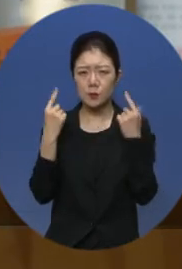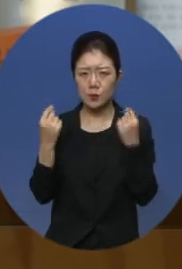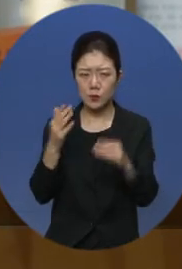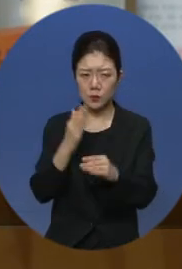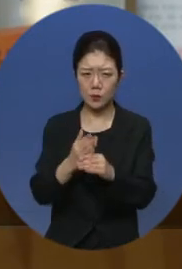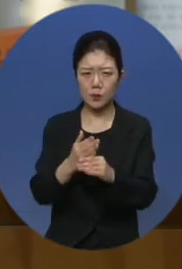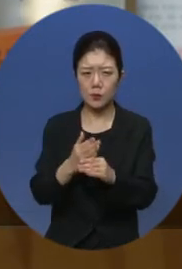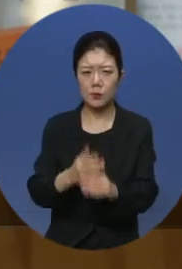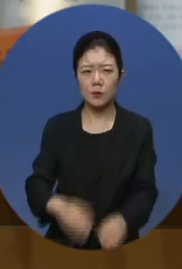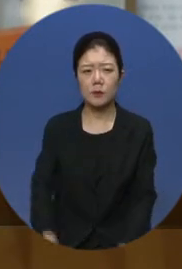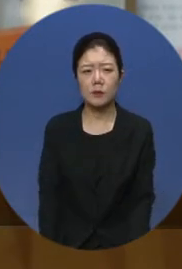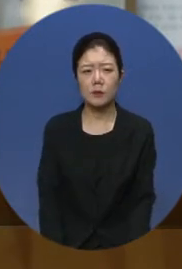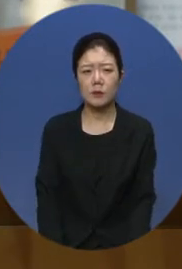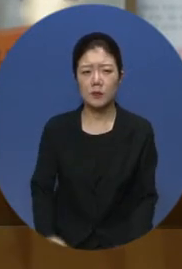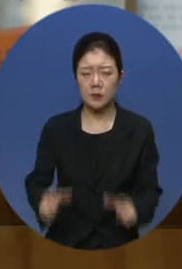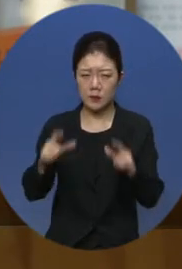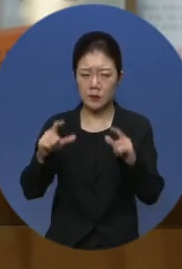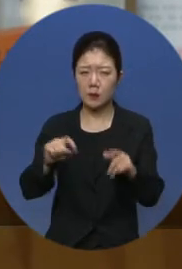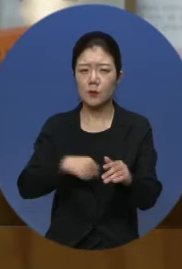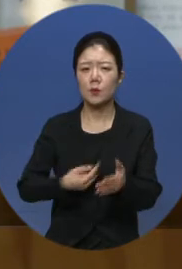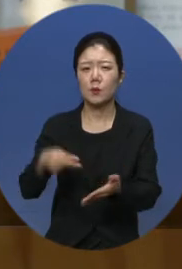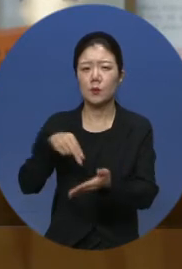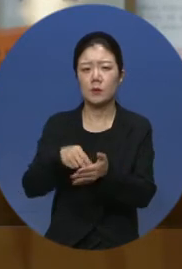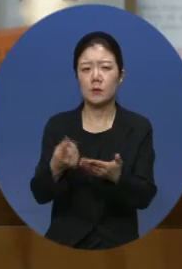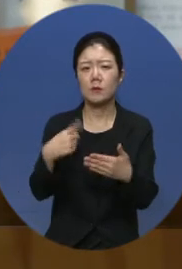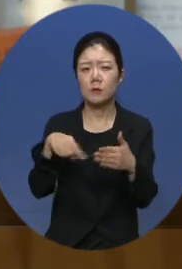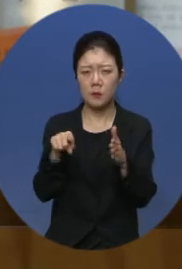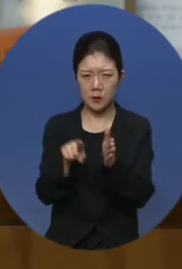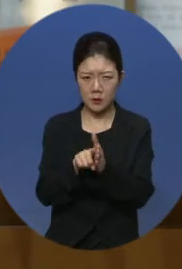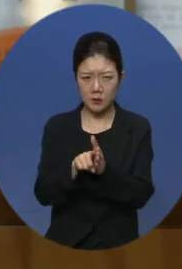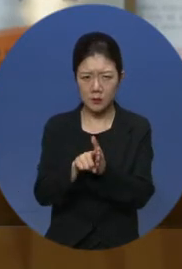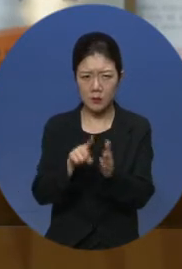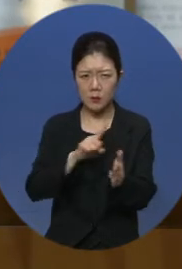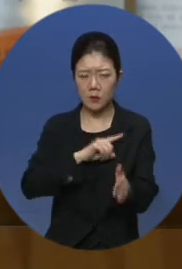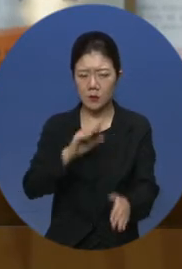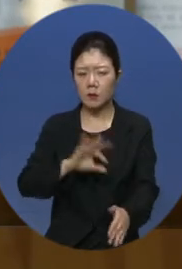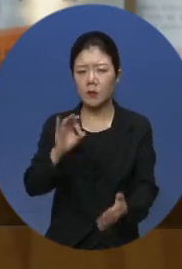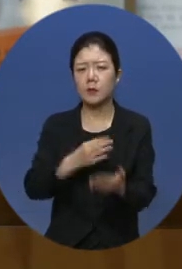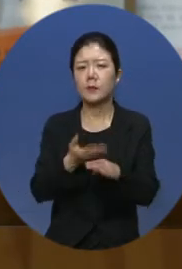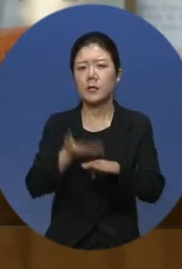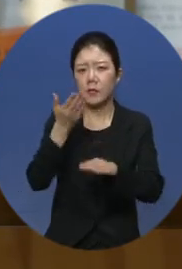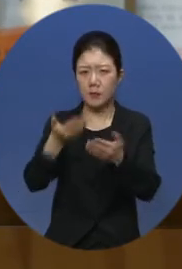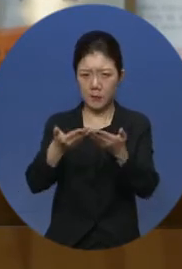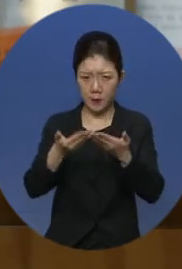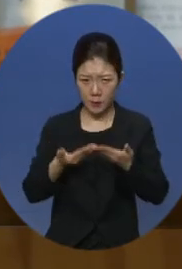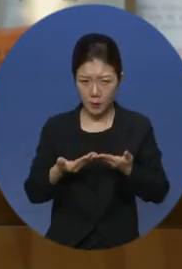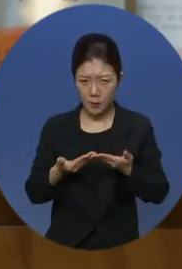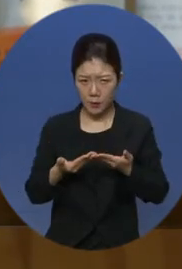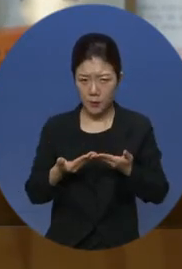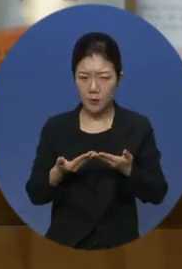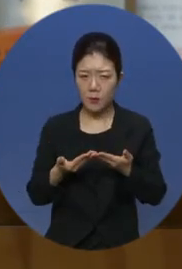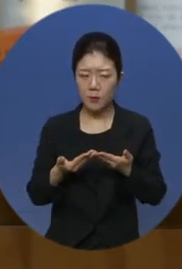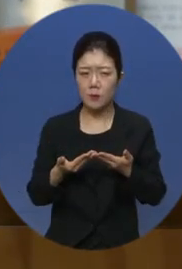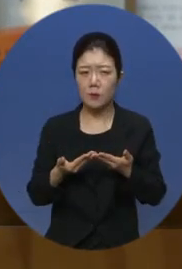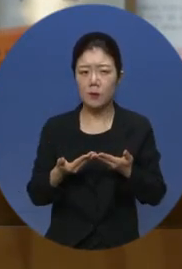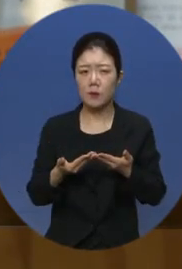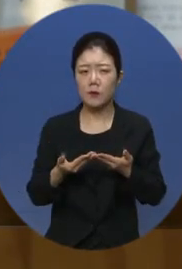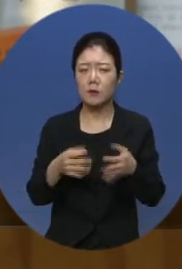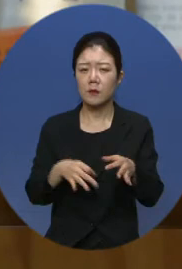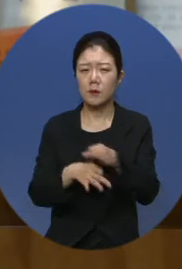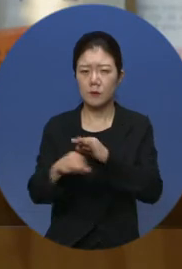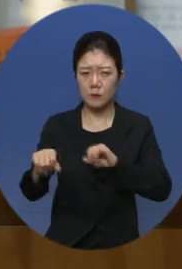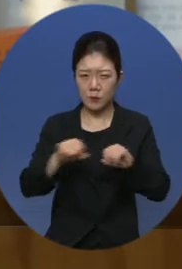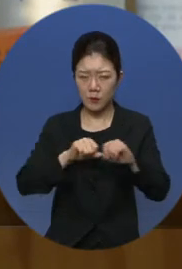기왕이면 지역사회에 독립하기 위해서는 최저임금 이상을 받고 그리고 그